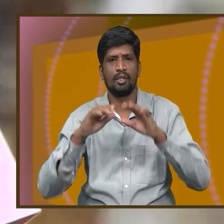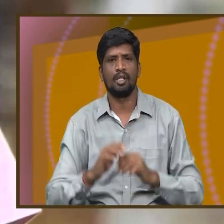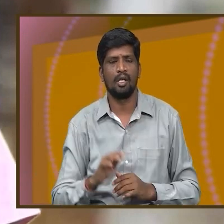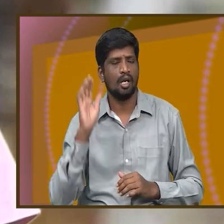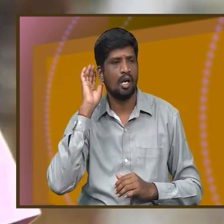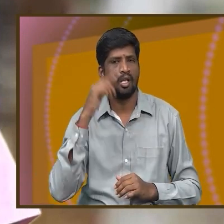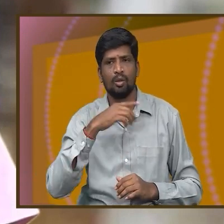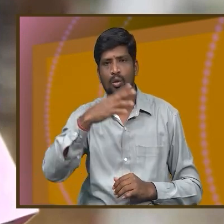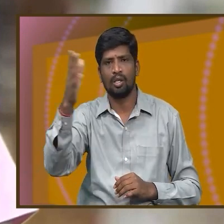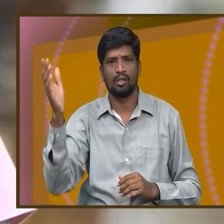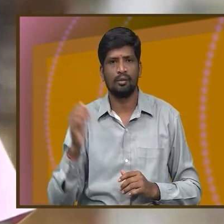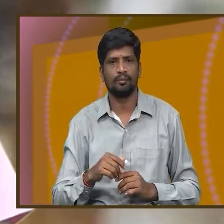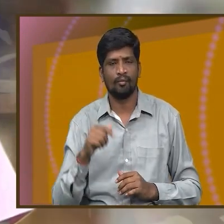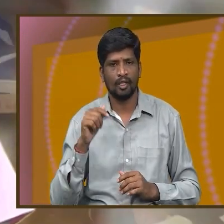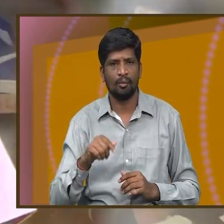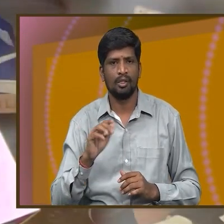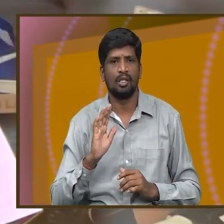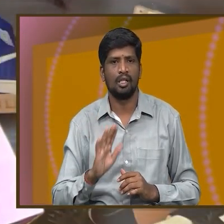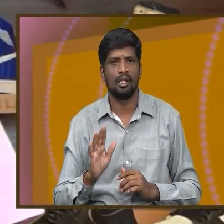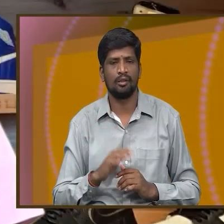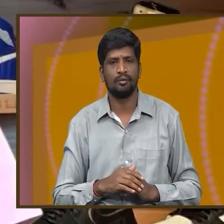பரவுகிறதுன்னு வச்சுக்கோங்களேன். இப்படி இந்த நிலையில் வந்து